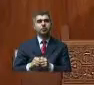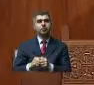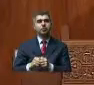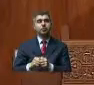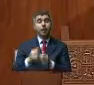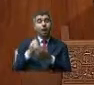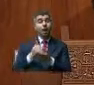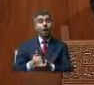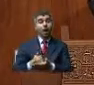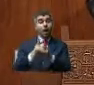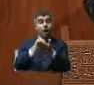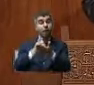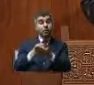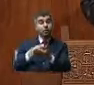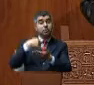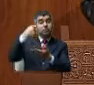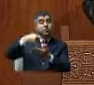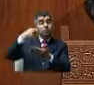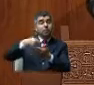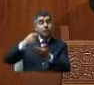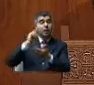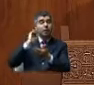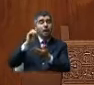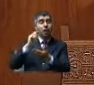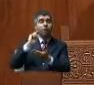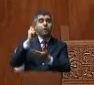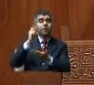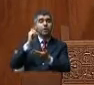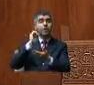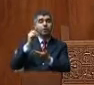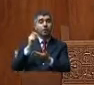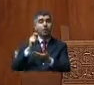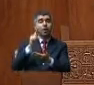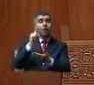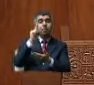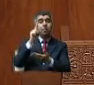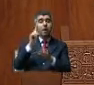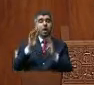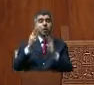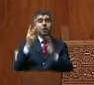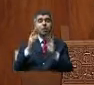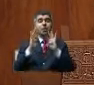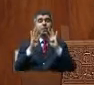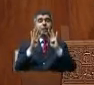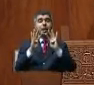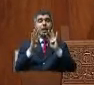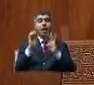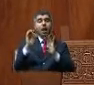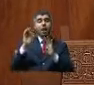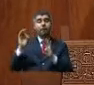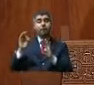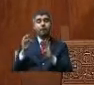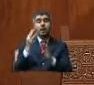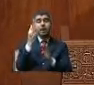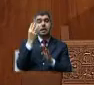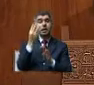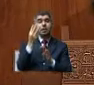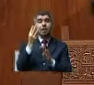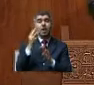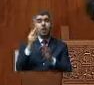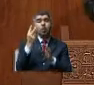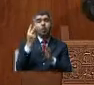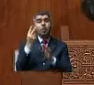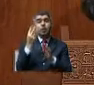والرفع من مبلغ المنح ومن عدد المستفيدين منها من 182,500 إلى